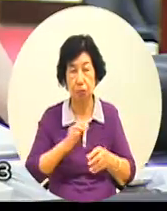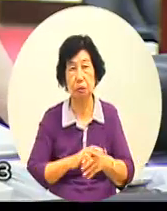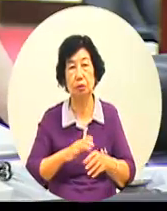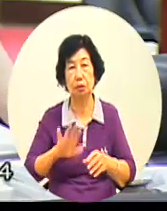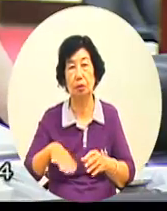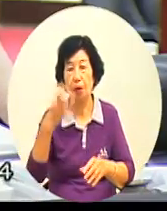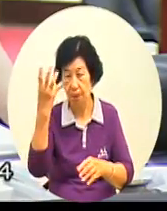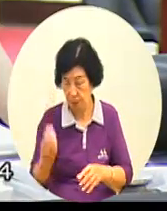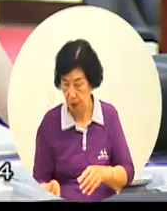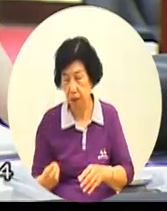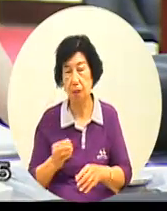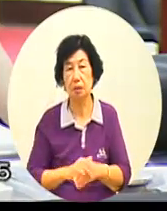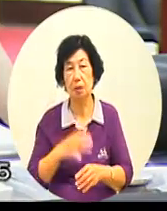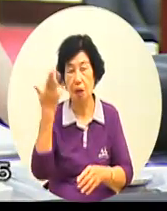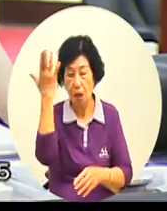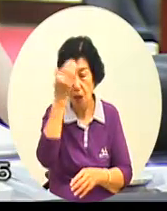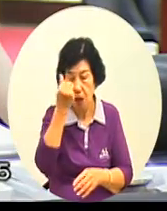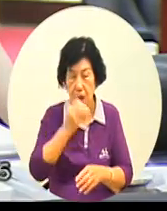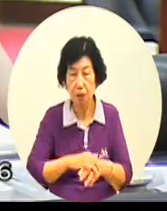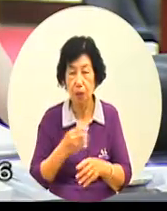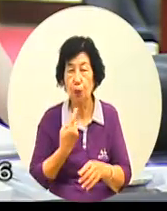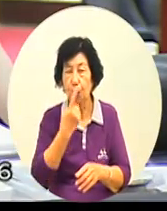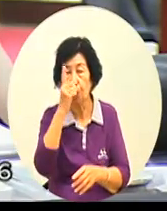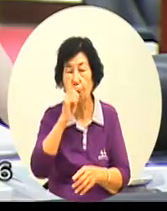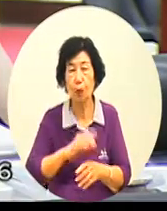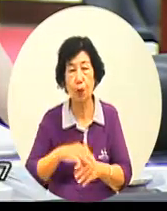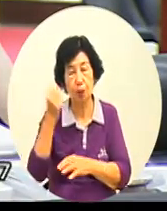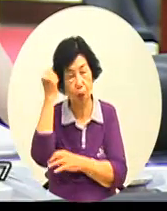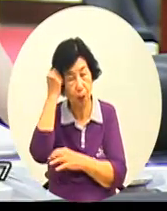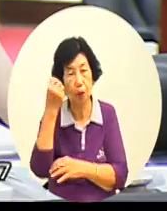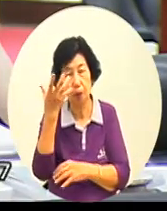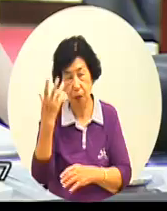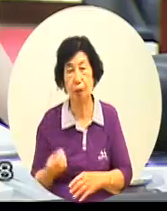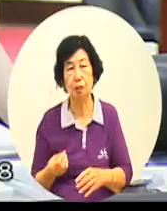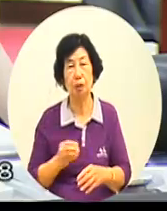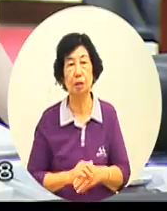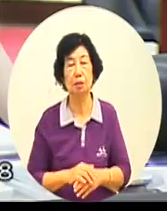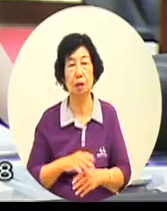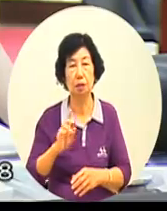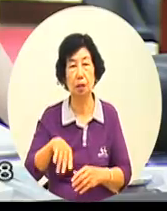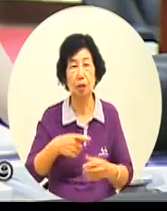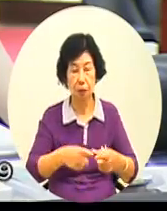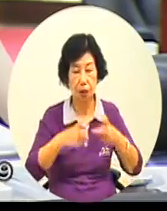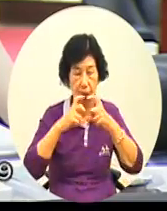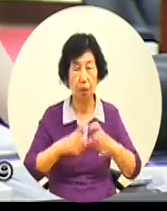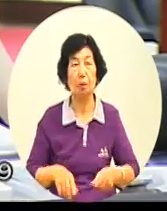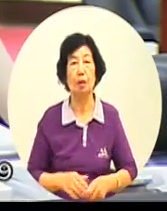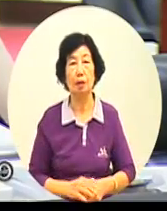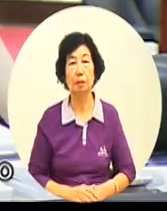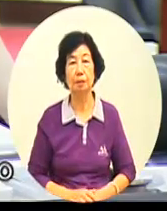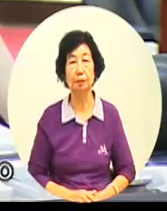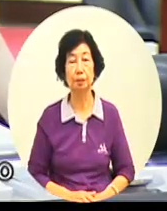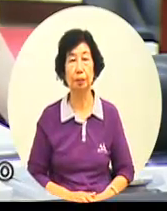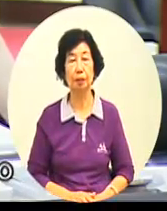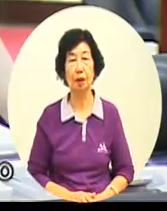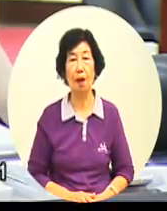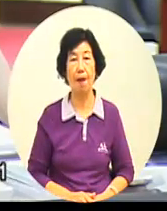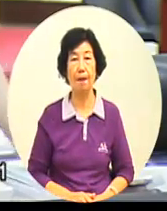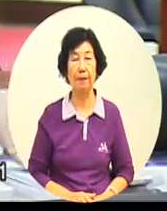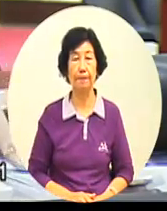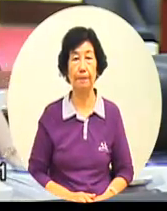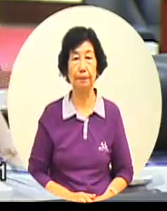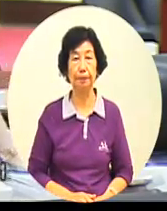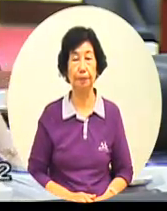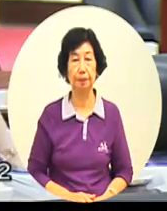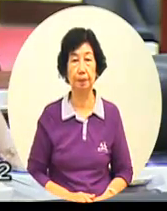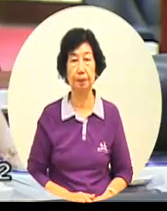会局姚局长能够先就我的问题来做简单的回应？ 局长请答复。 好，谢谢召集人，谢谢议